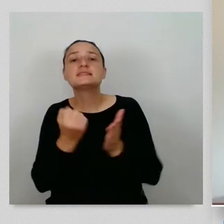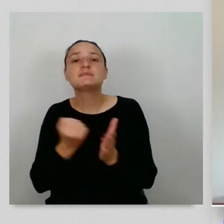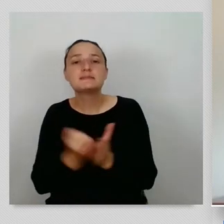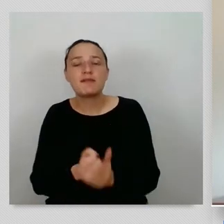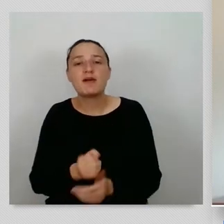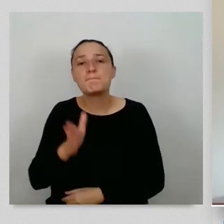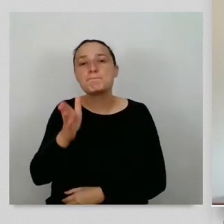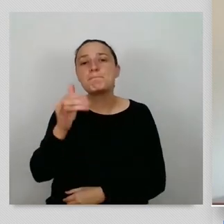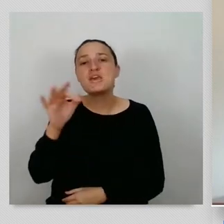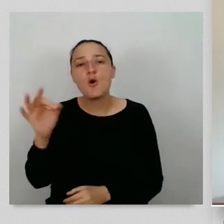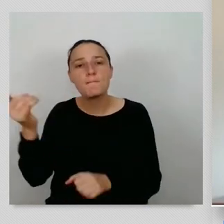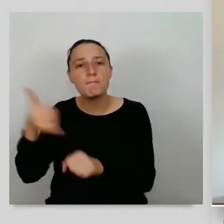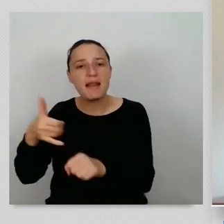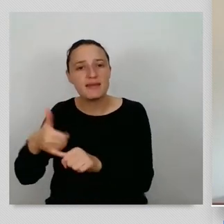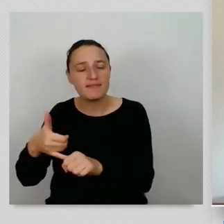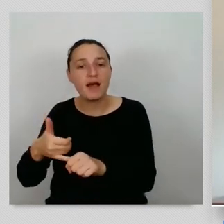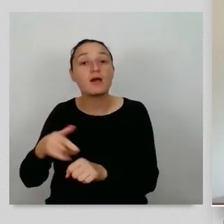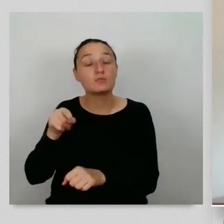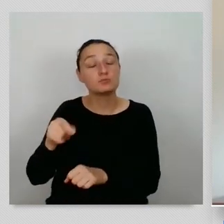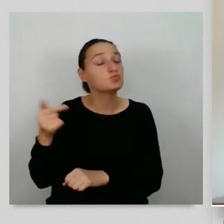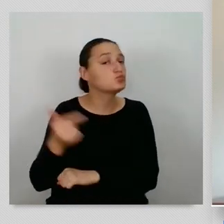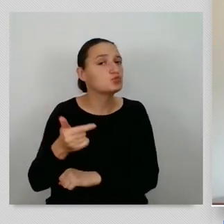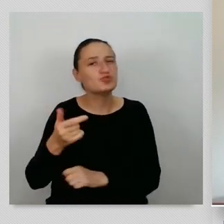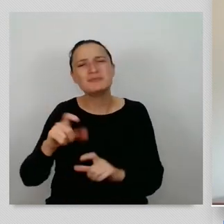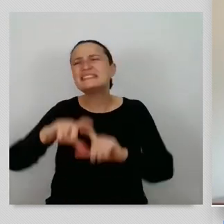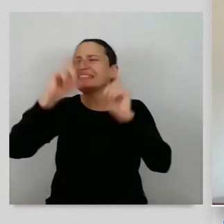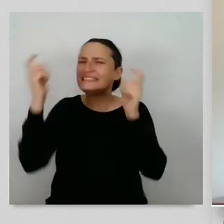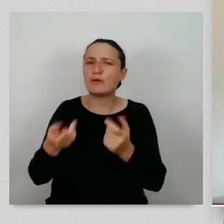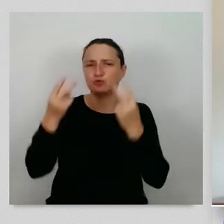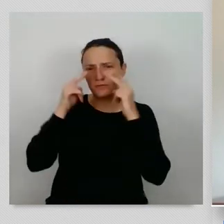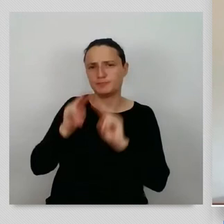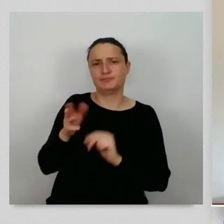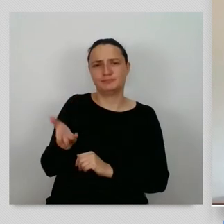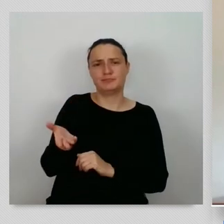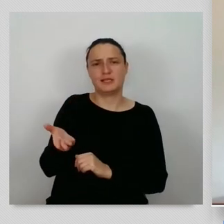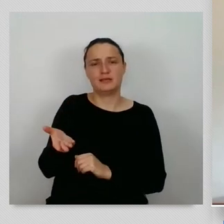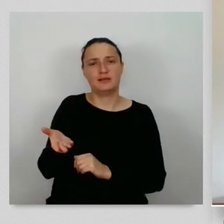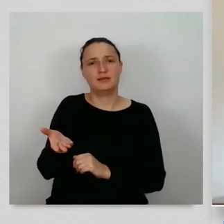takie zdanie. My musimy patrzeć na to całościowo, dlatego że